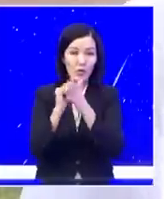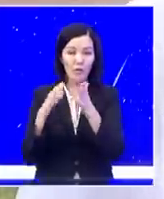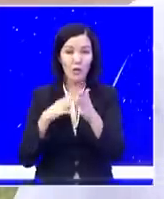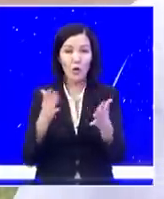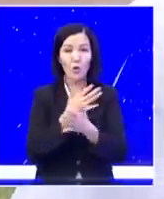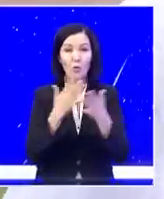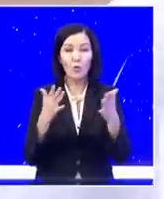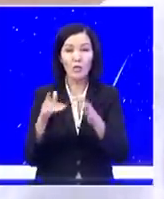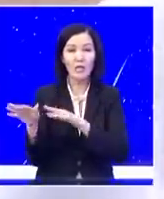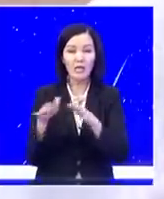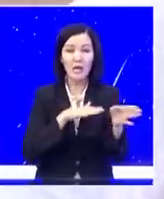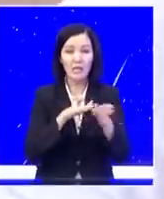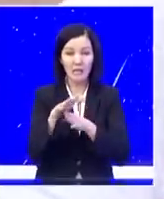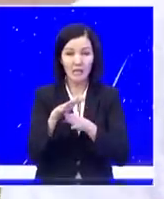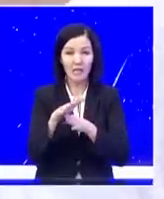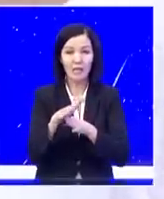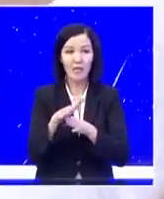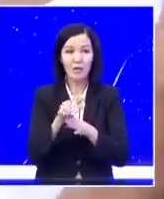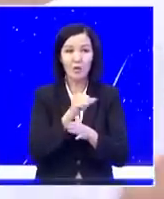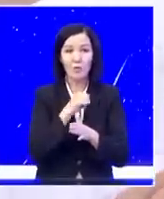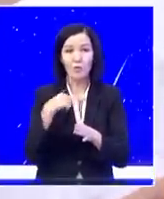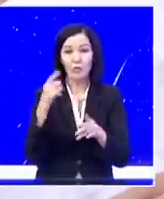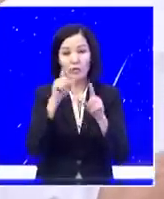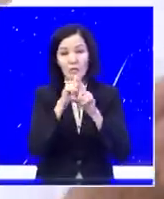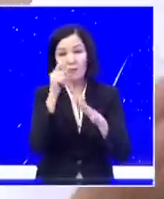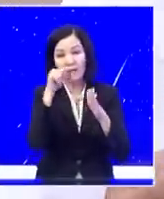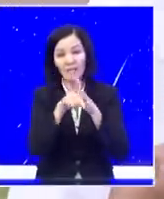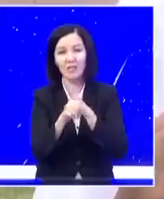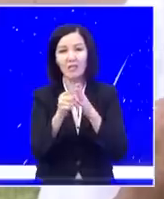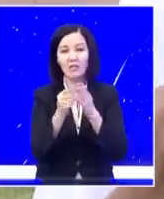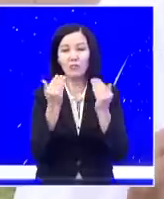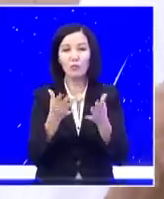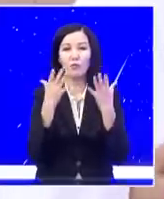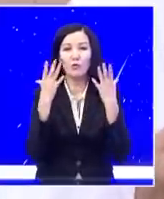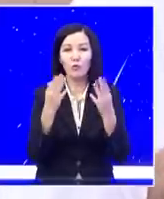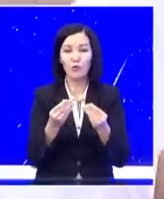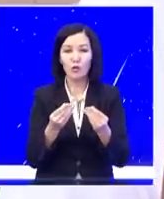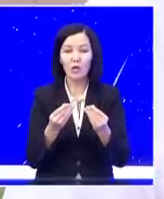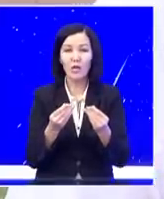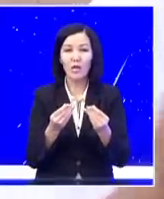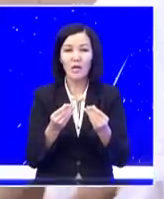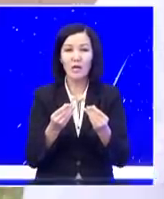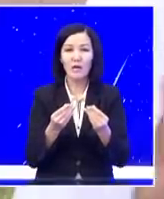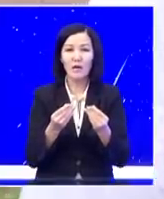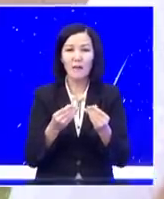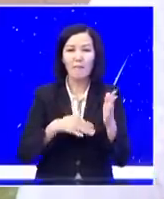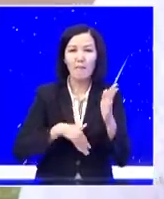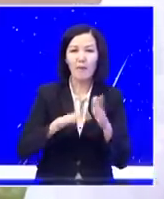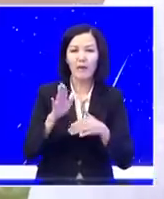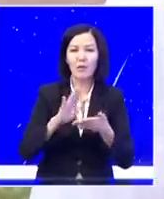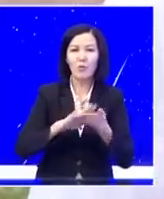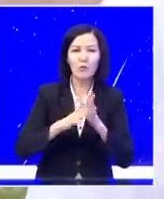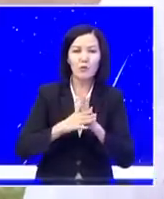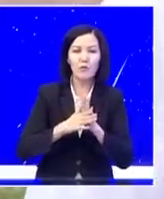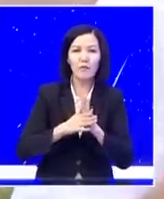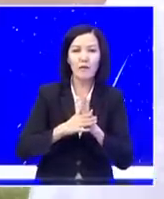атқарды сөздің қысқасы. Қазір міне өздерің осы ғимаратта бүгінгі өмірдің талабына сай барлық жағдай жасалған еңбек